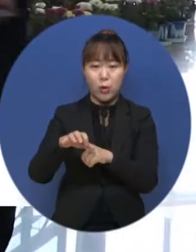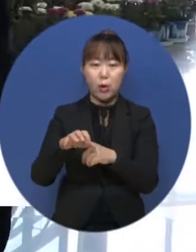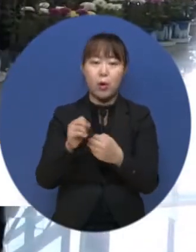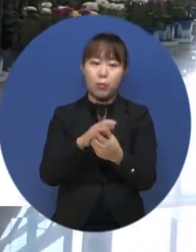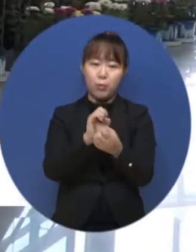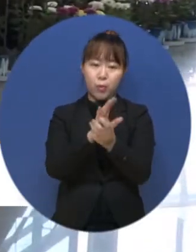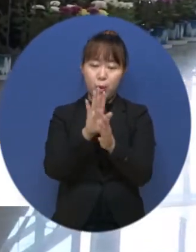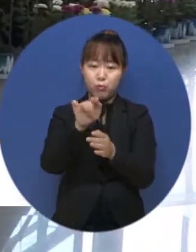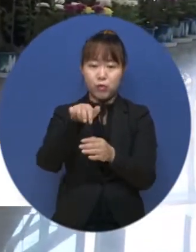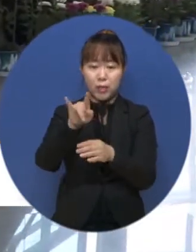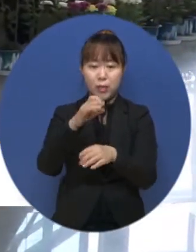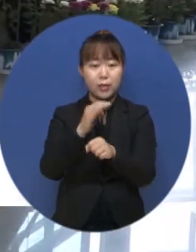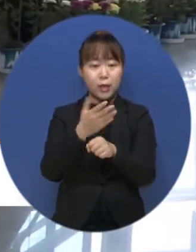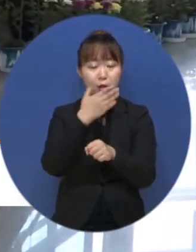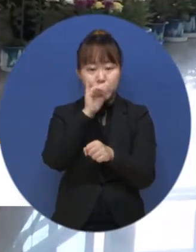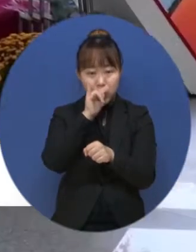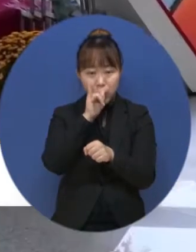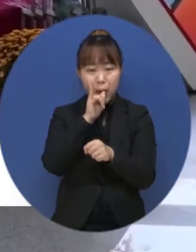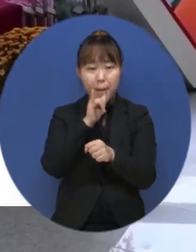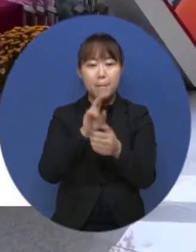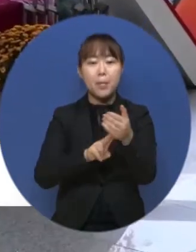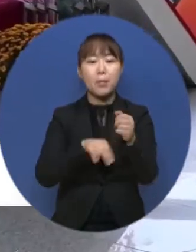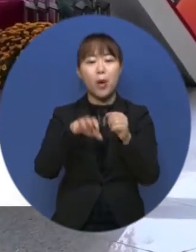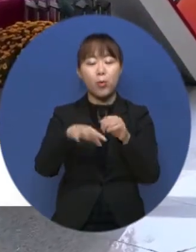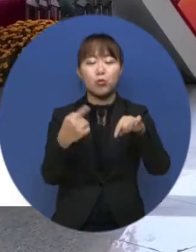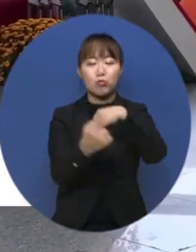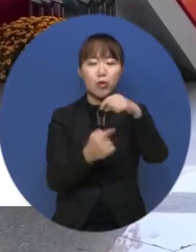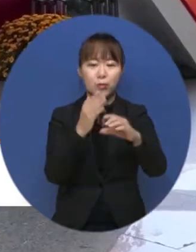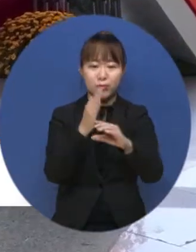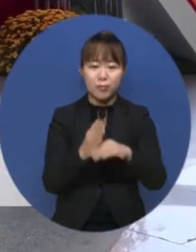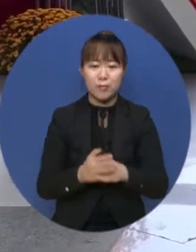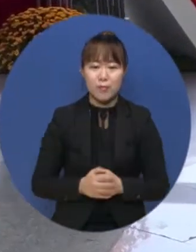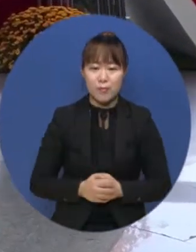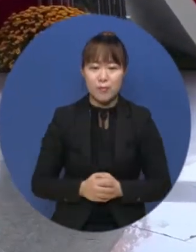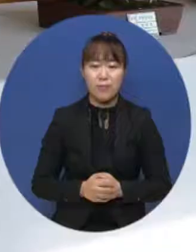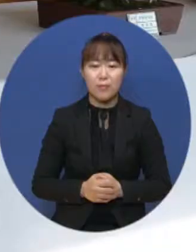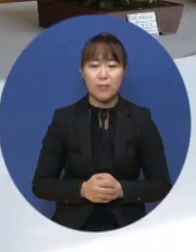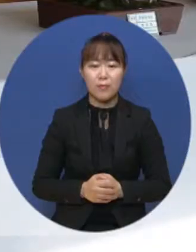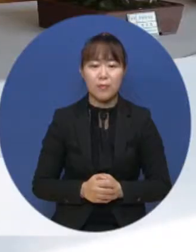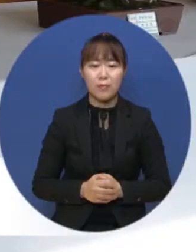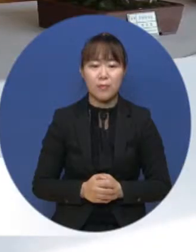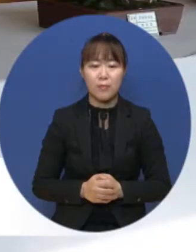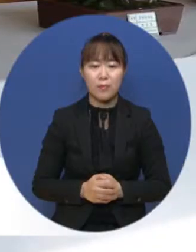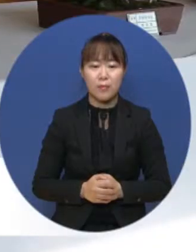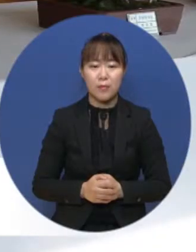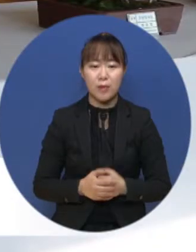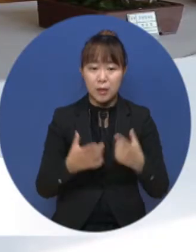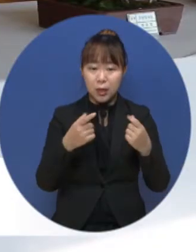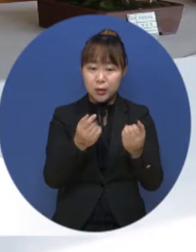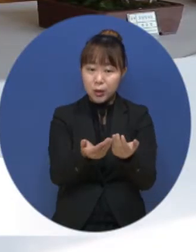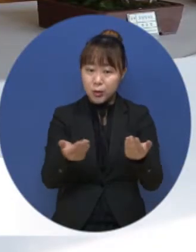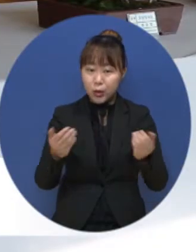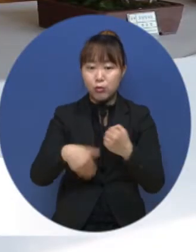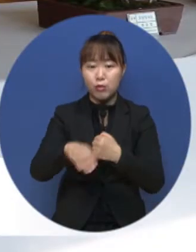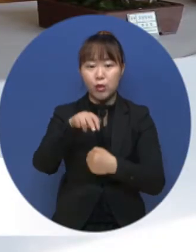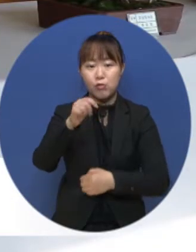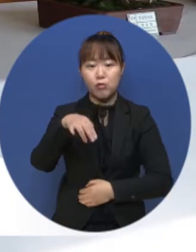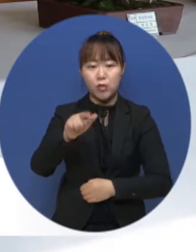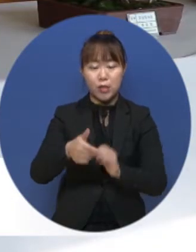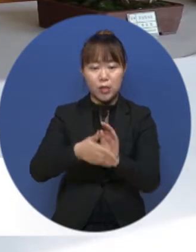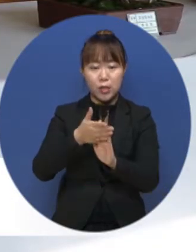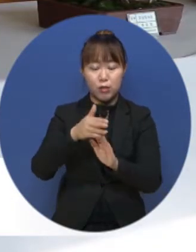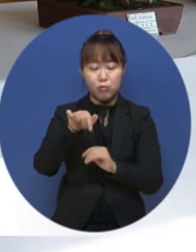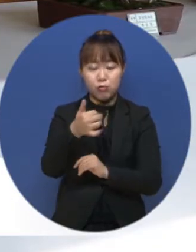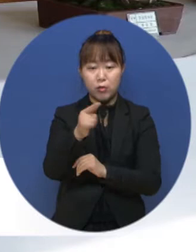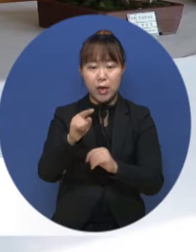국화 분재를 구입할 수 있도록 판매장도 운영하고 있습니다. 국화 분재 전시회는 저희 순천시